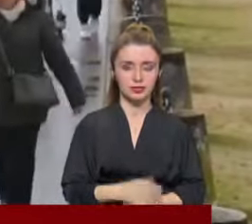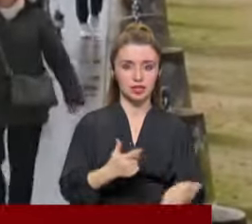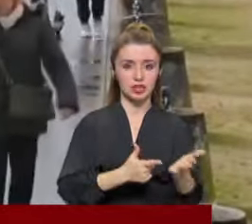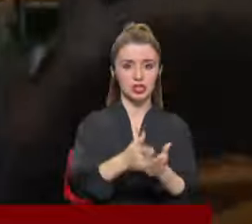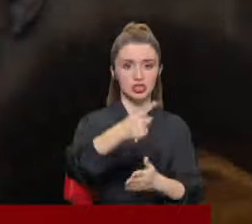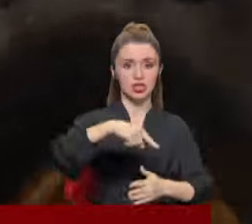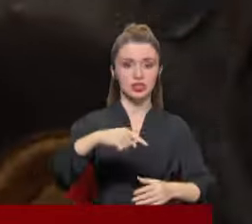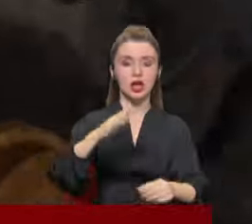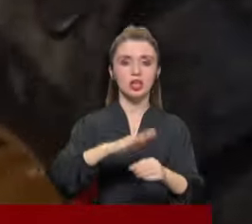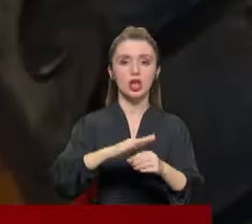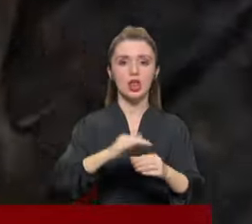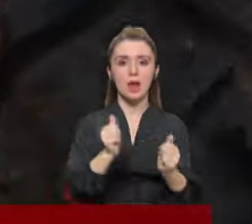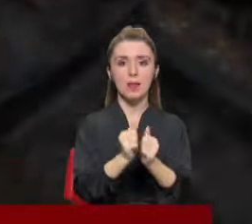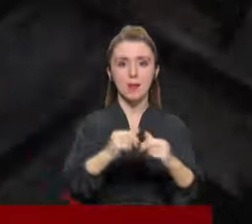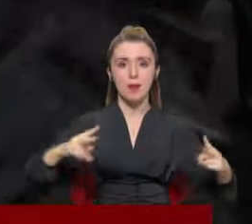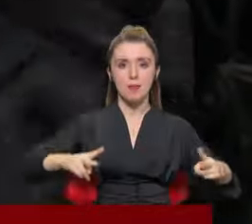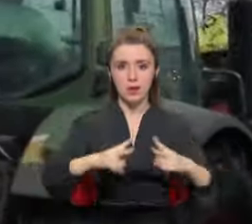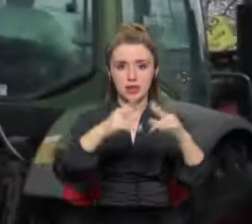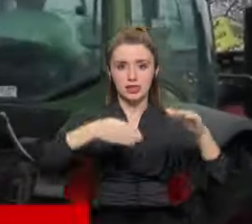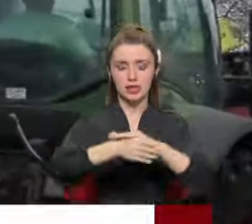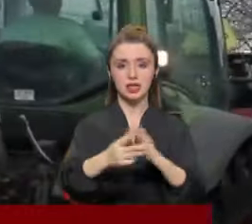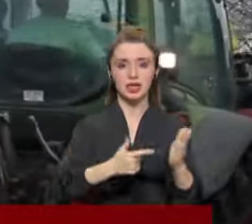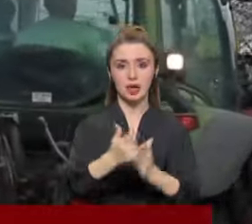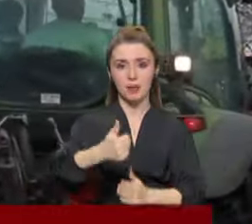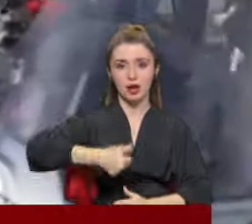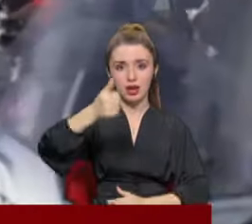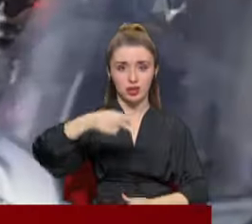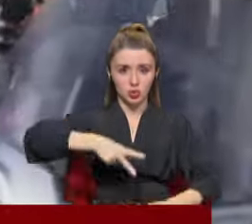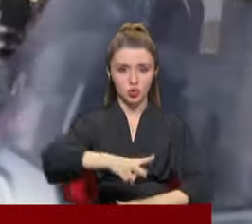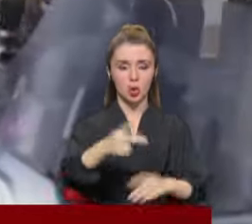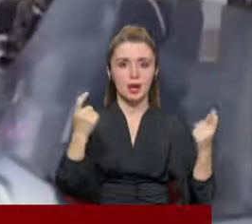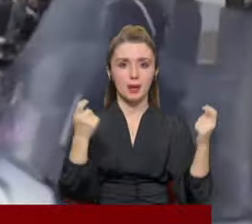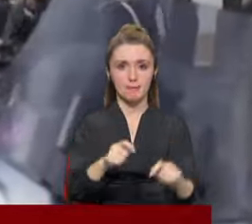Çiftçiler traktörleriyle Paris'e girdi. Tarım Bakanlığı'na giden yolu kapattı.